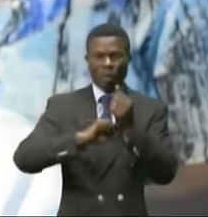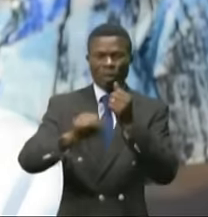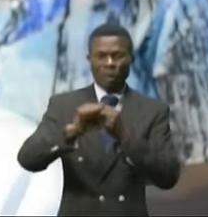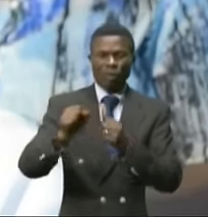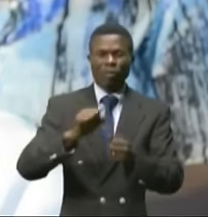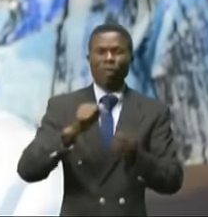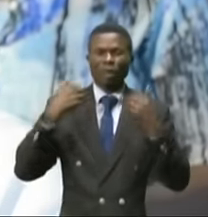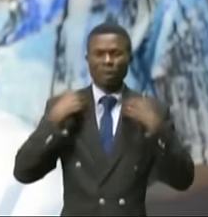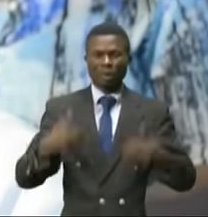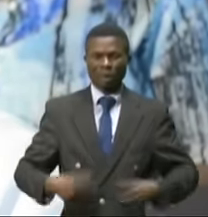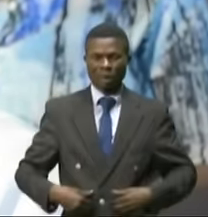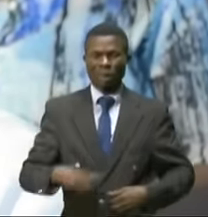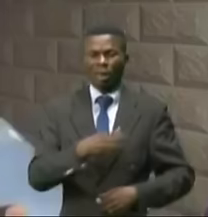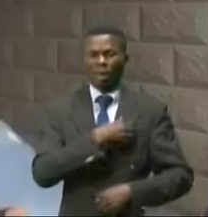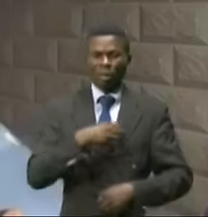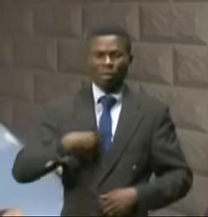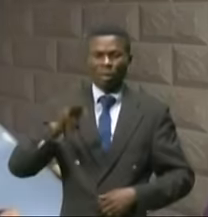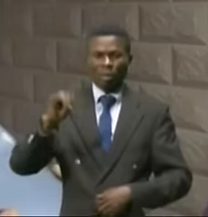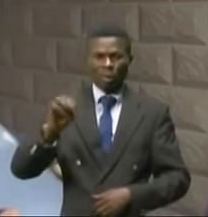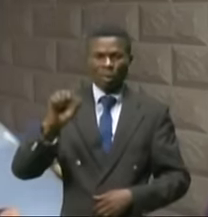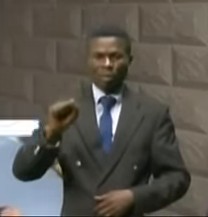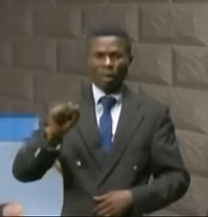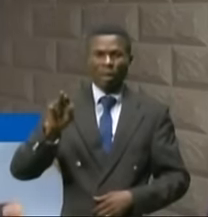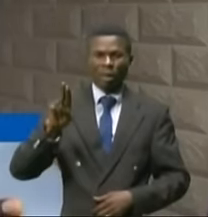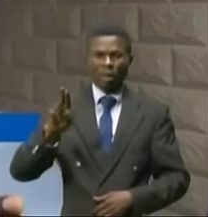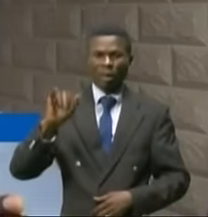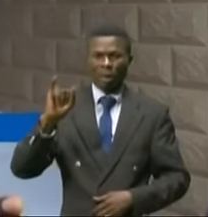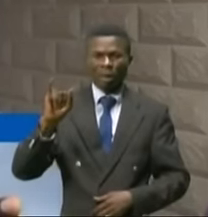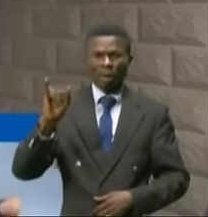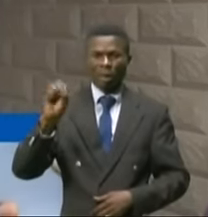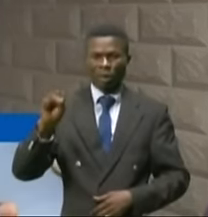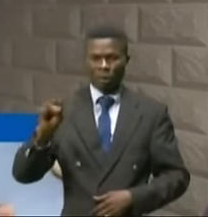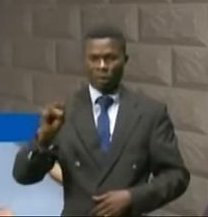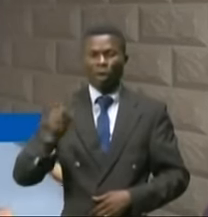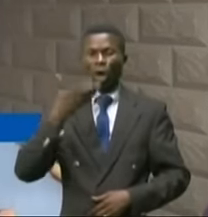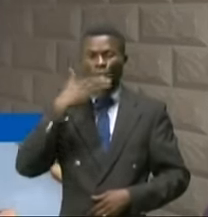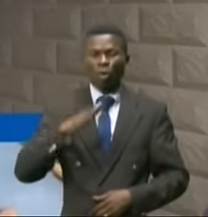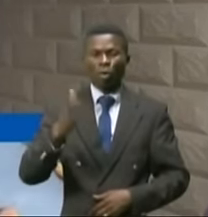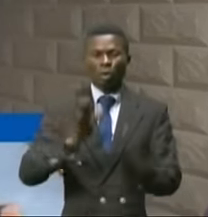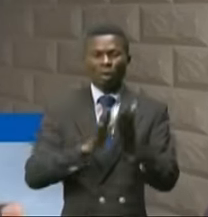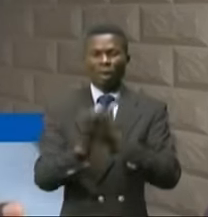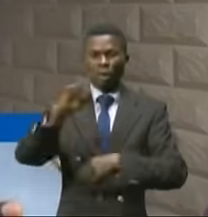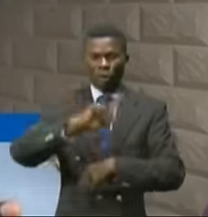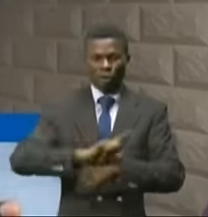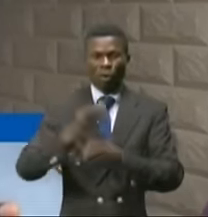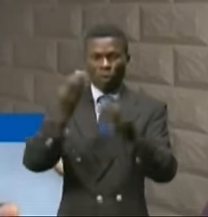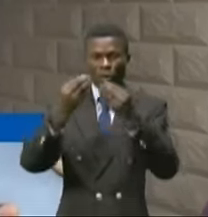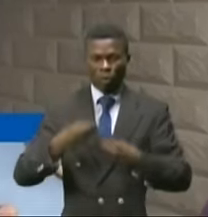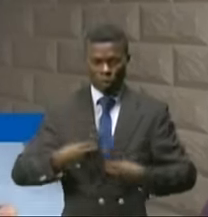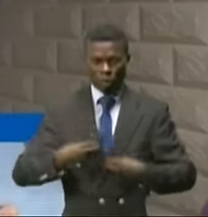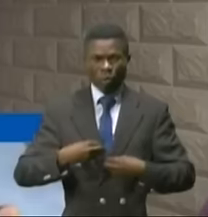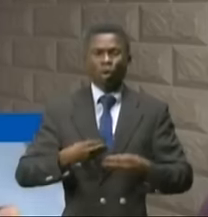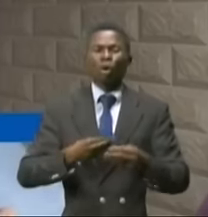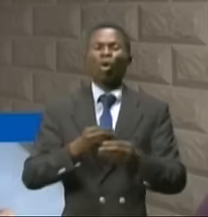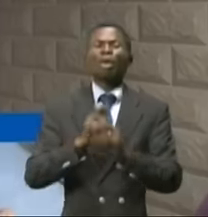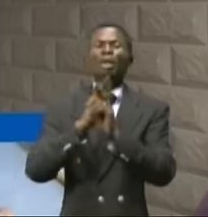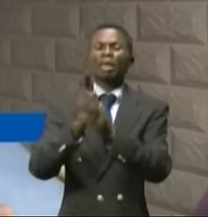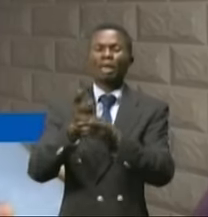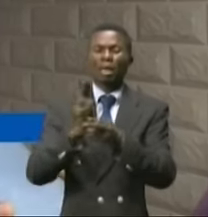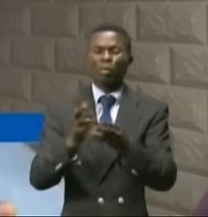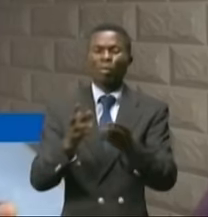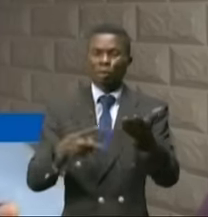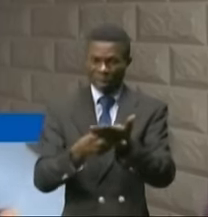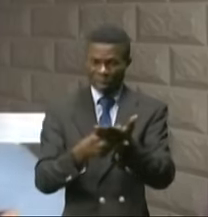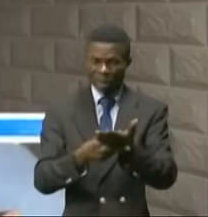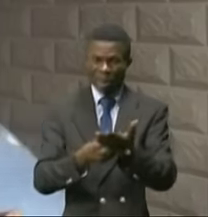santé, Marius Mikanyembo. Les établissements ont 15 jours pour nous apporter les justificatifs liés